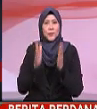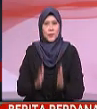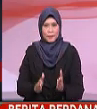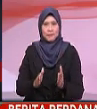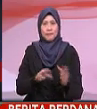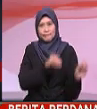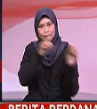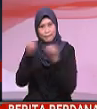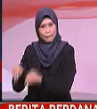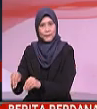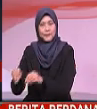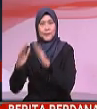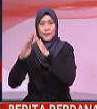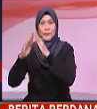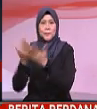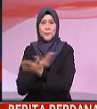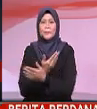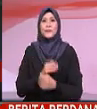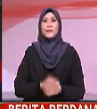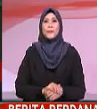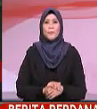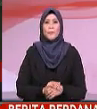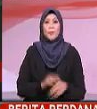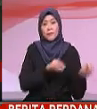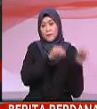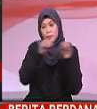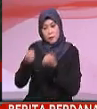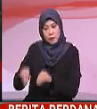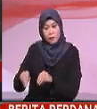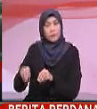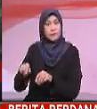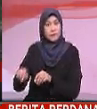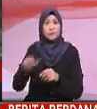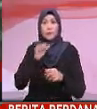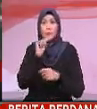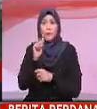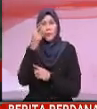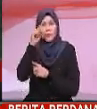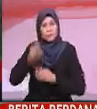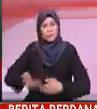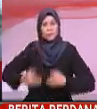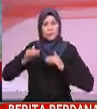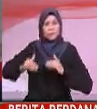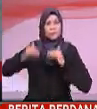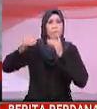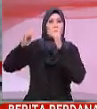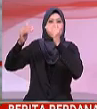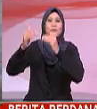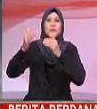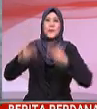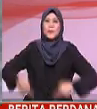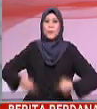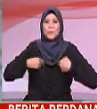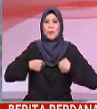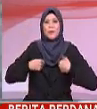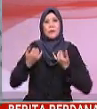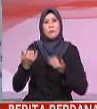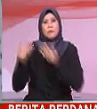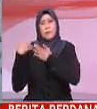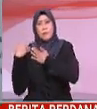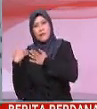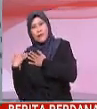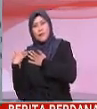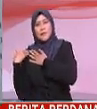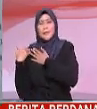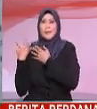penduduk. Bagi mereka, perpindahan ini bukan sahaja membaiki kehidupan dengan mengurangkan beban yang